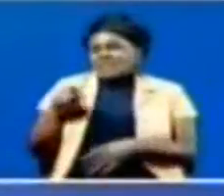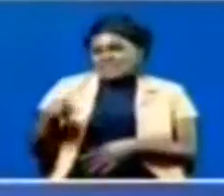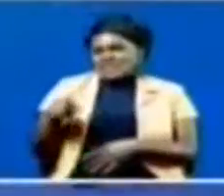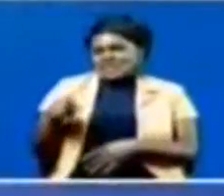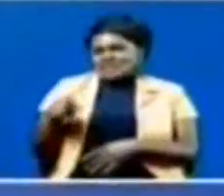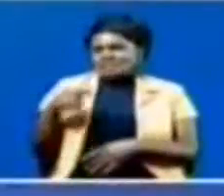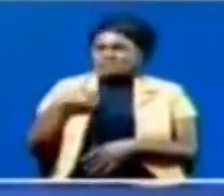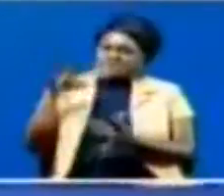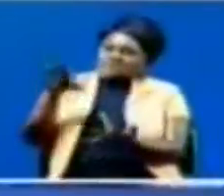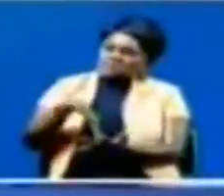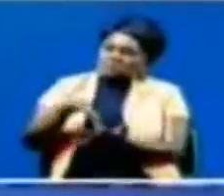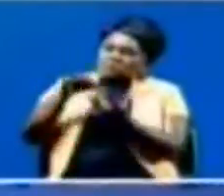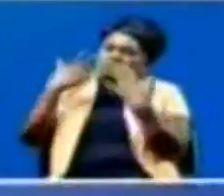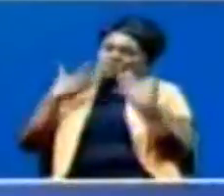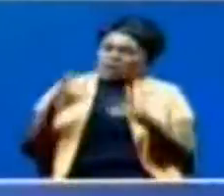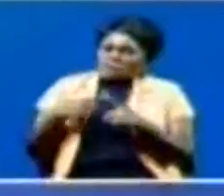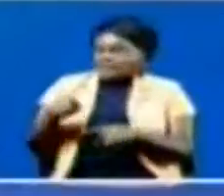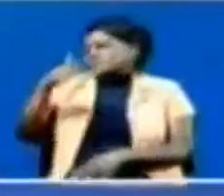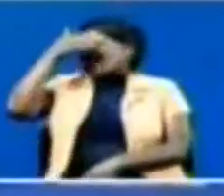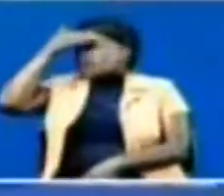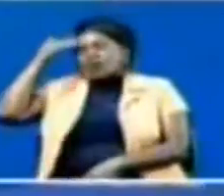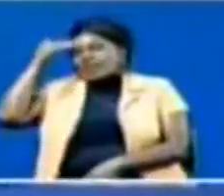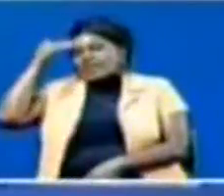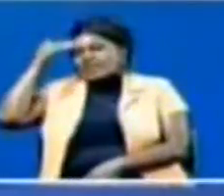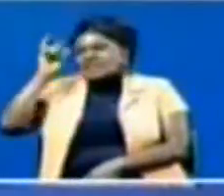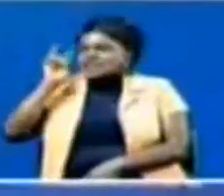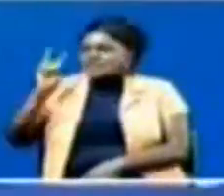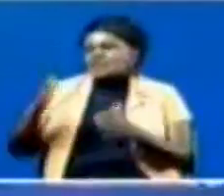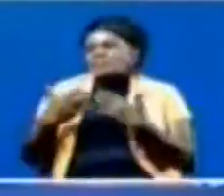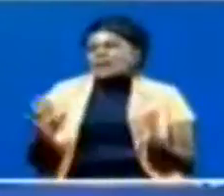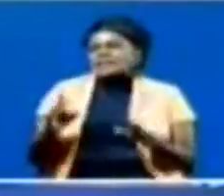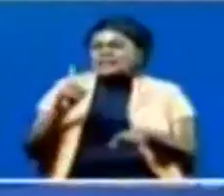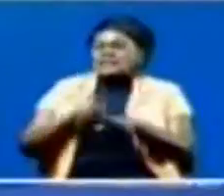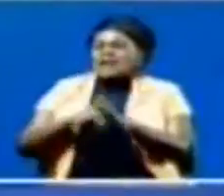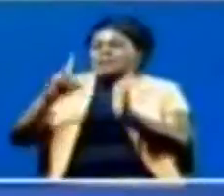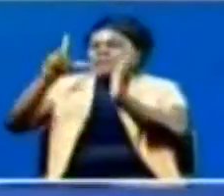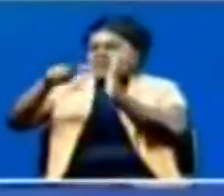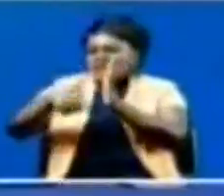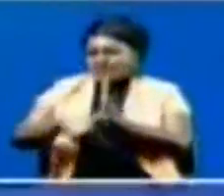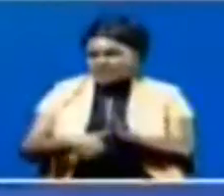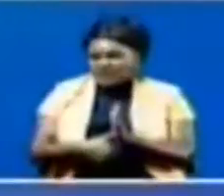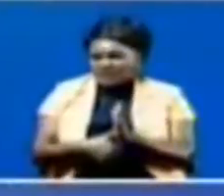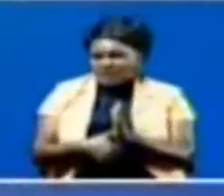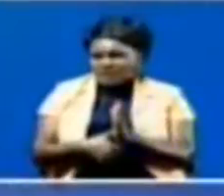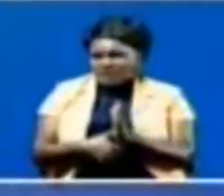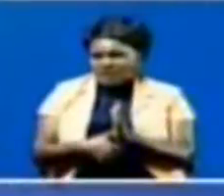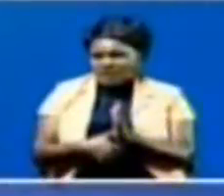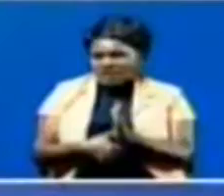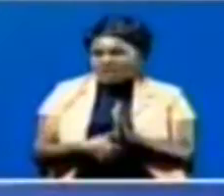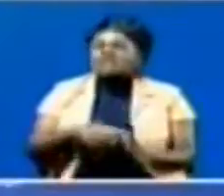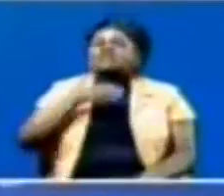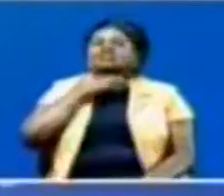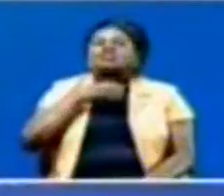ndiye nilisema ndio ndoa yangu. Lakini hawa walimbo na kuona akifika mpaka sasa yale ya unasema